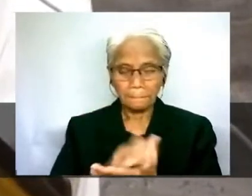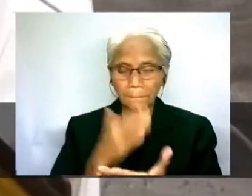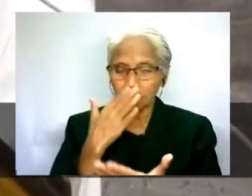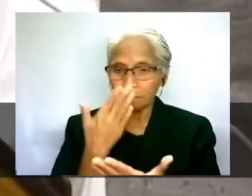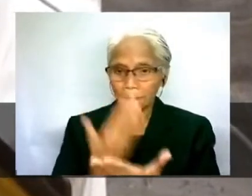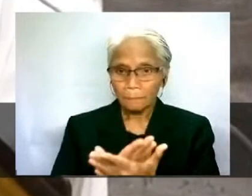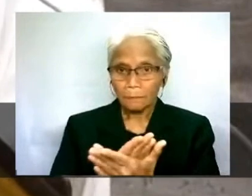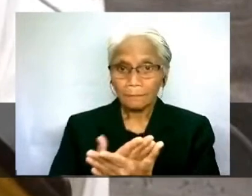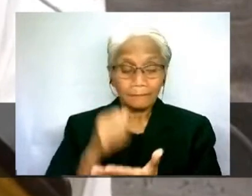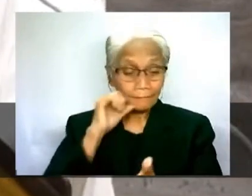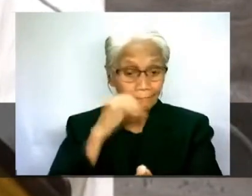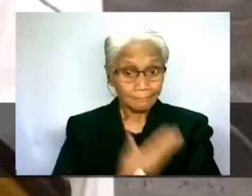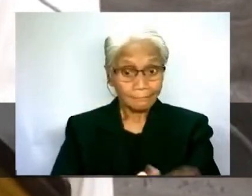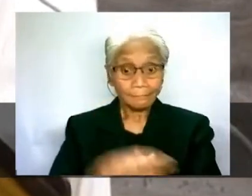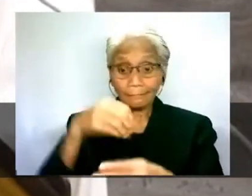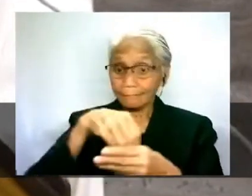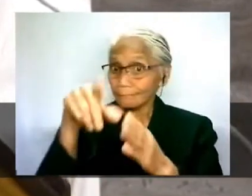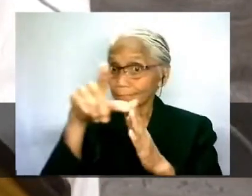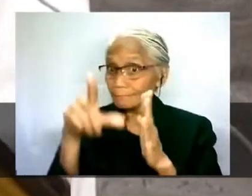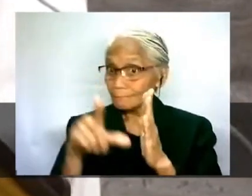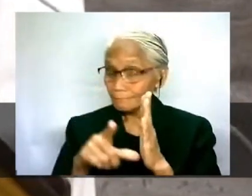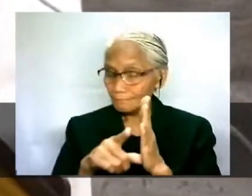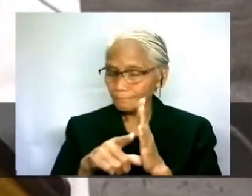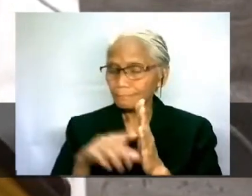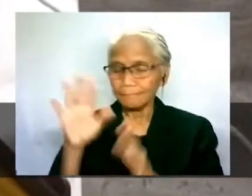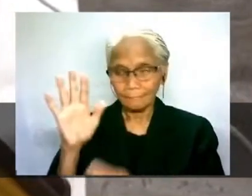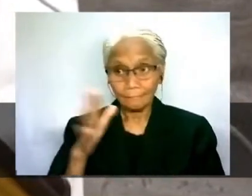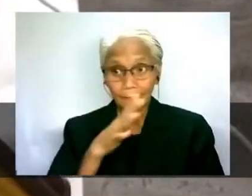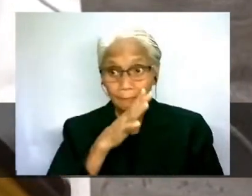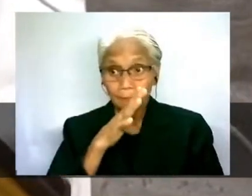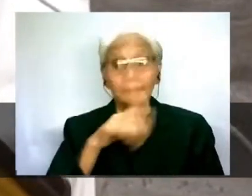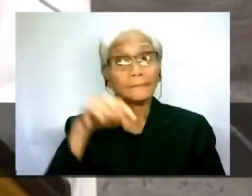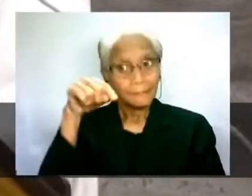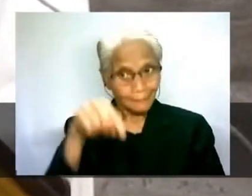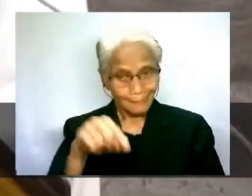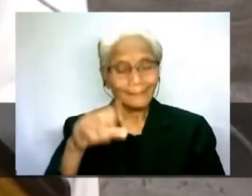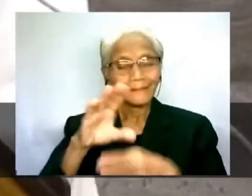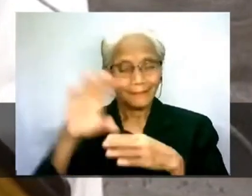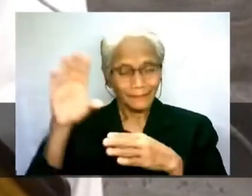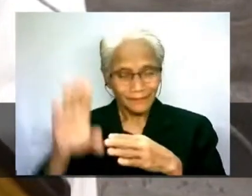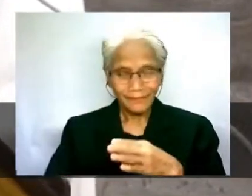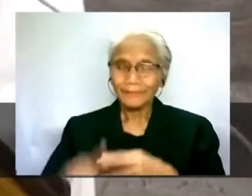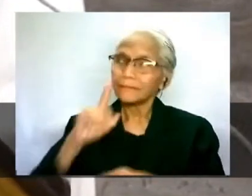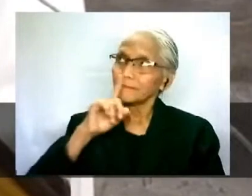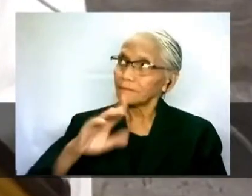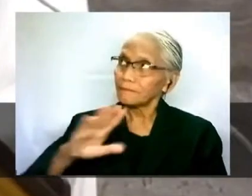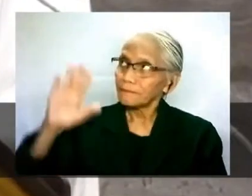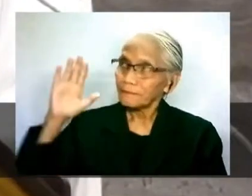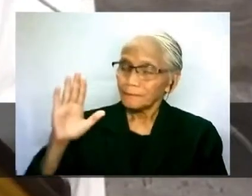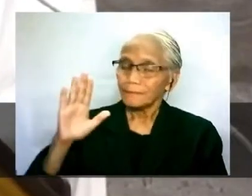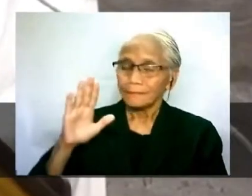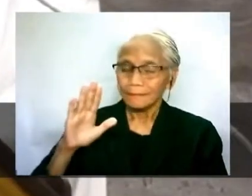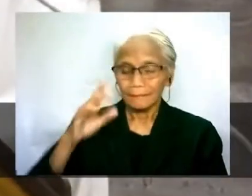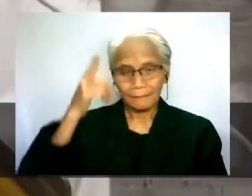ina. Yan ang katuparan ng pangako ng Diyos para sa sitwasyon